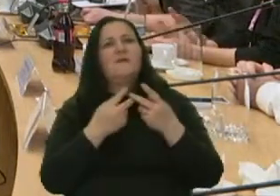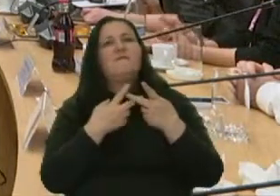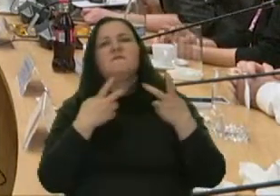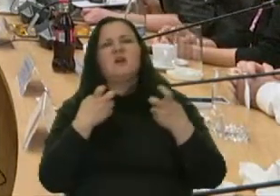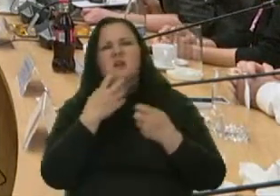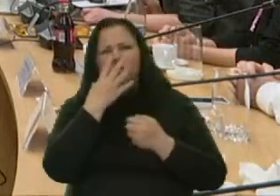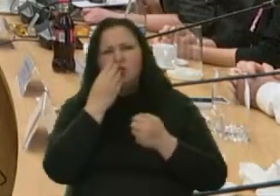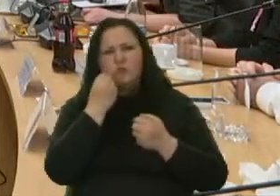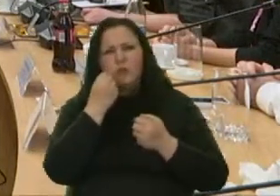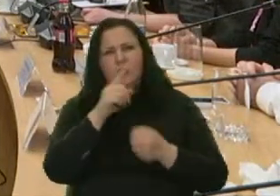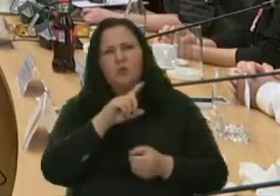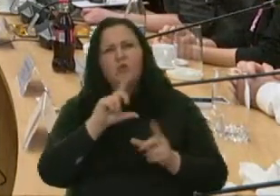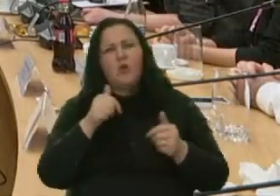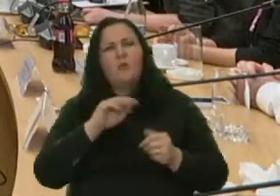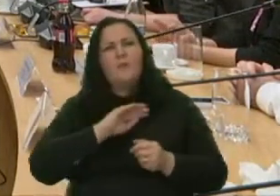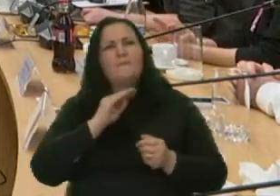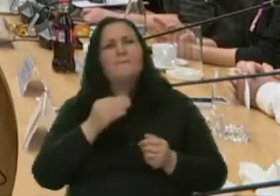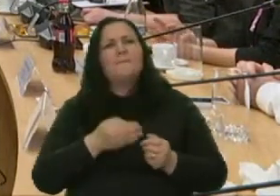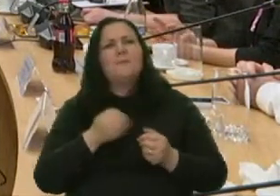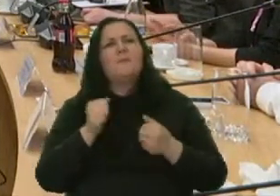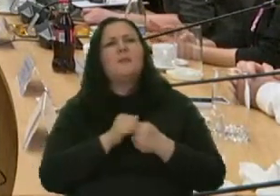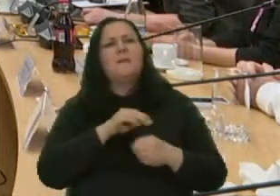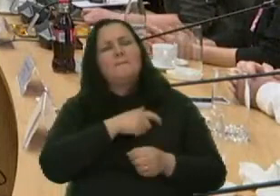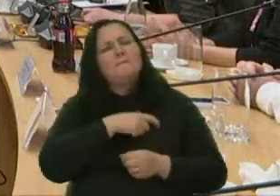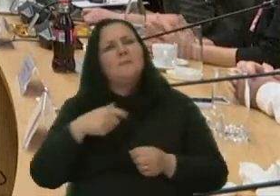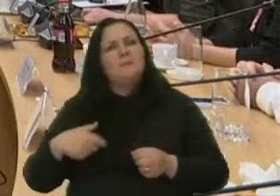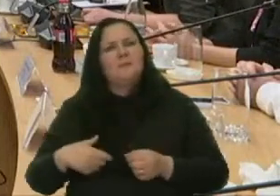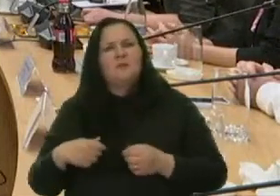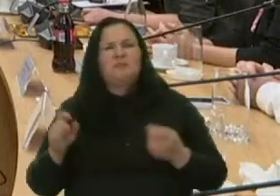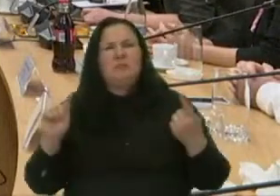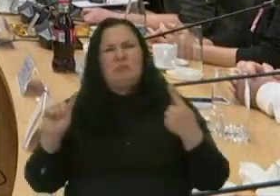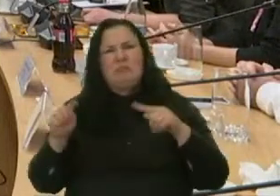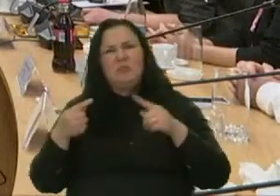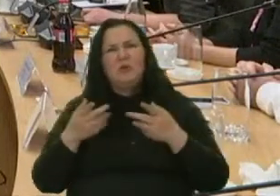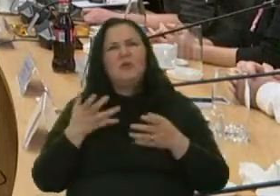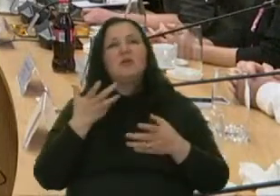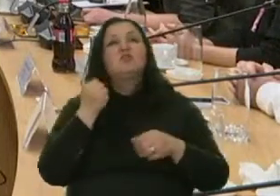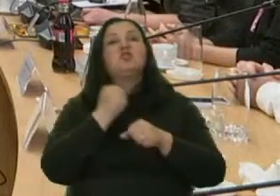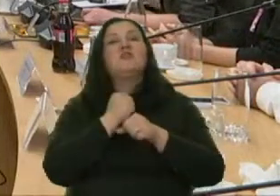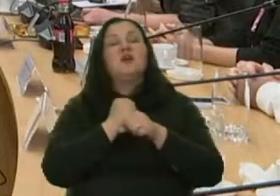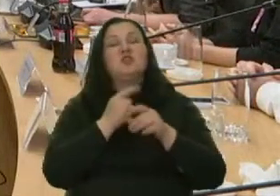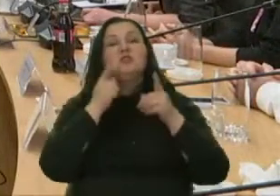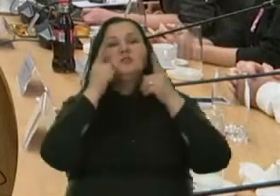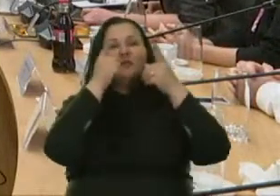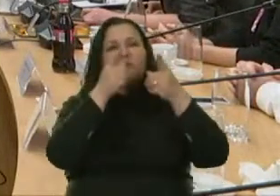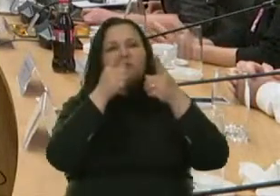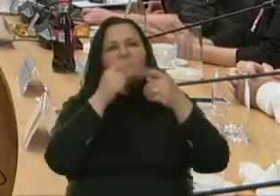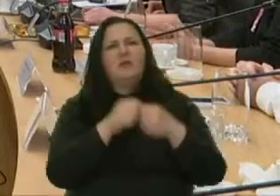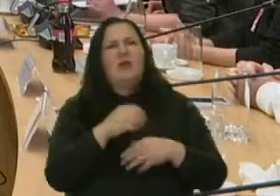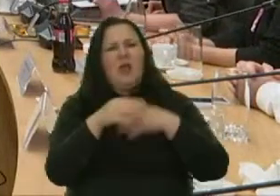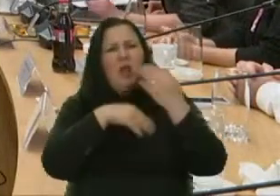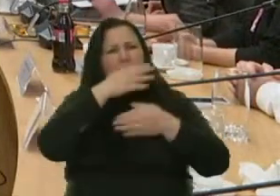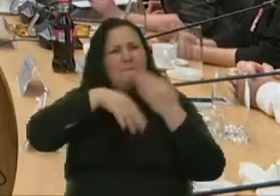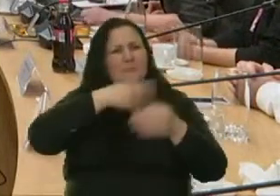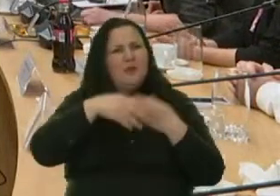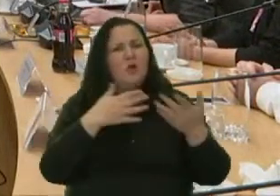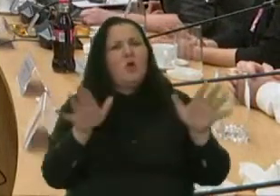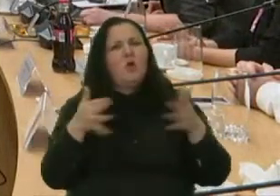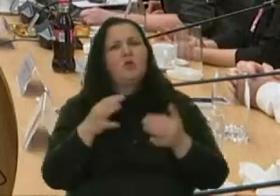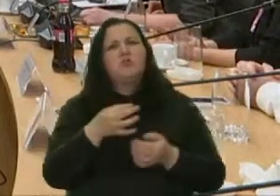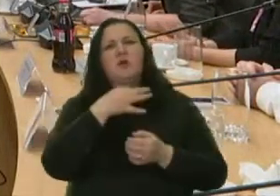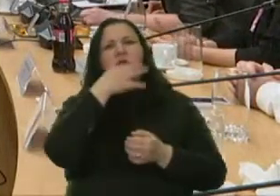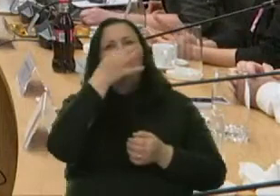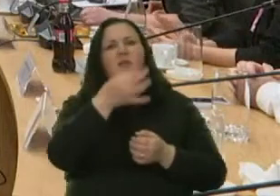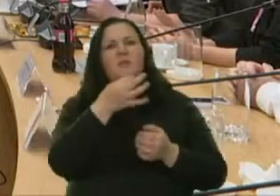supărare Domnule primar politicianism de cea mai joasă speță este Ce faceți dumneavoastră răstălmăcit orice